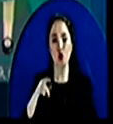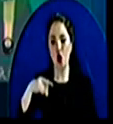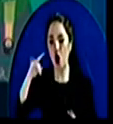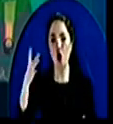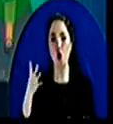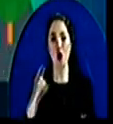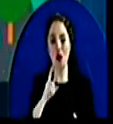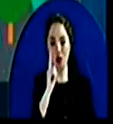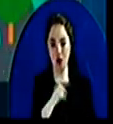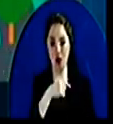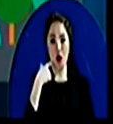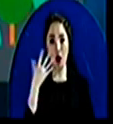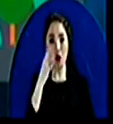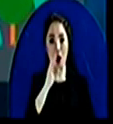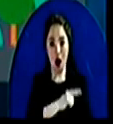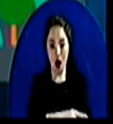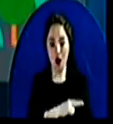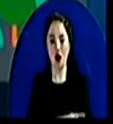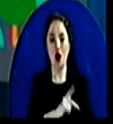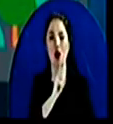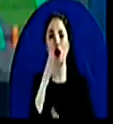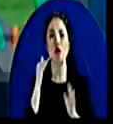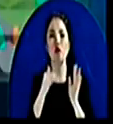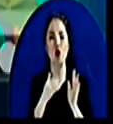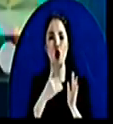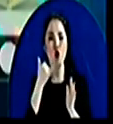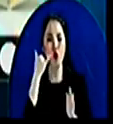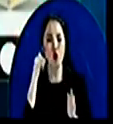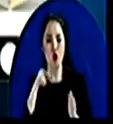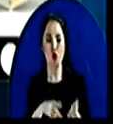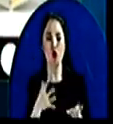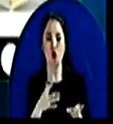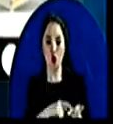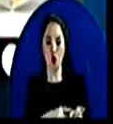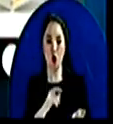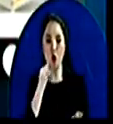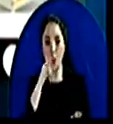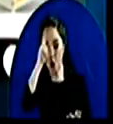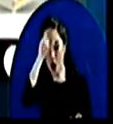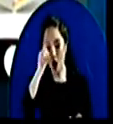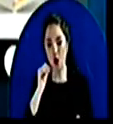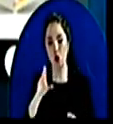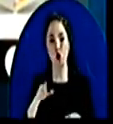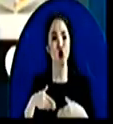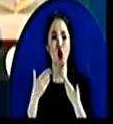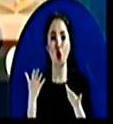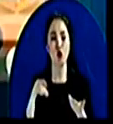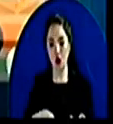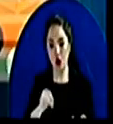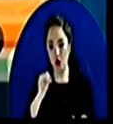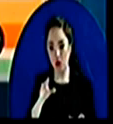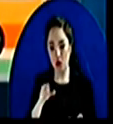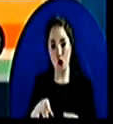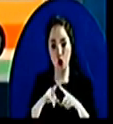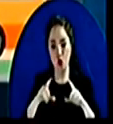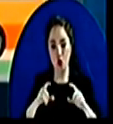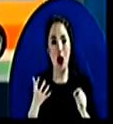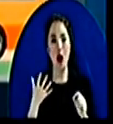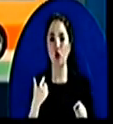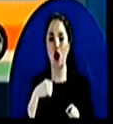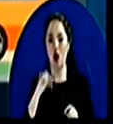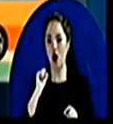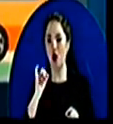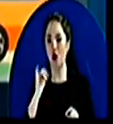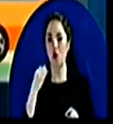1-5 ангийн 15,000 сурагчдад ухаалаг үнэмлэх олгын ажлыг эхэлжээ. Энэ системийг нэвтрүүлснээр сурагчдын аюулгүй